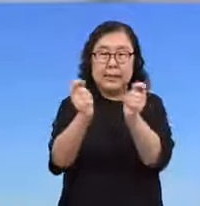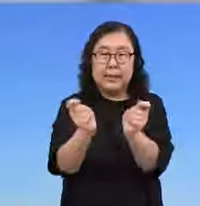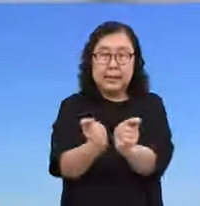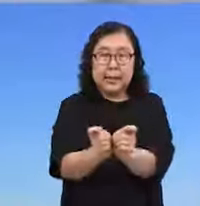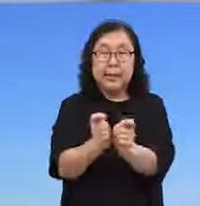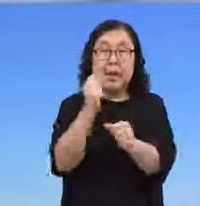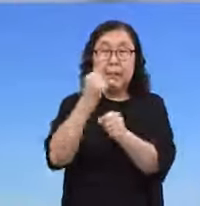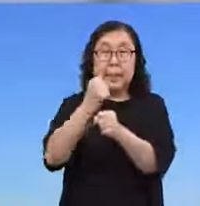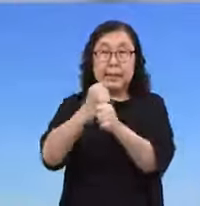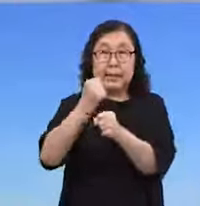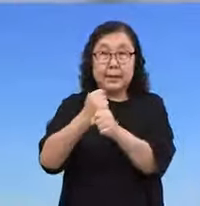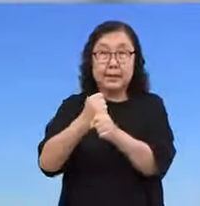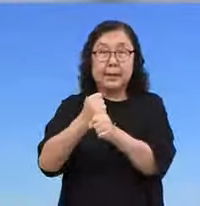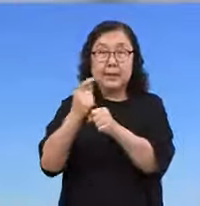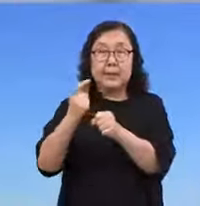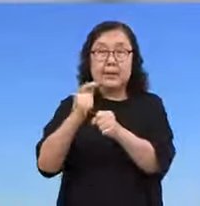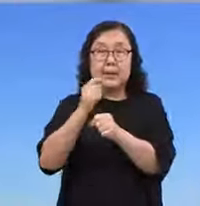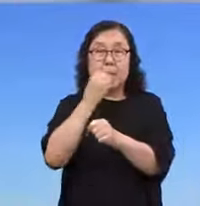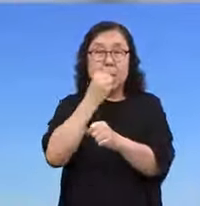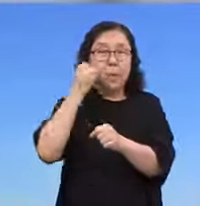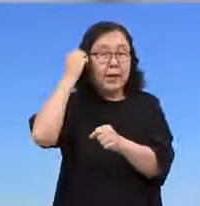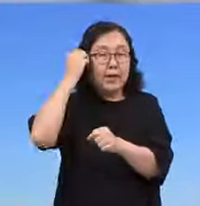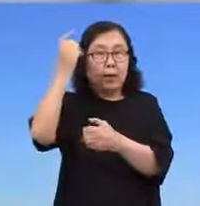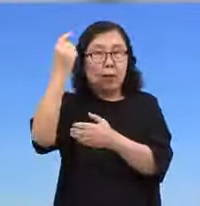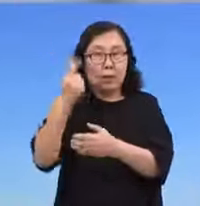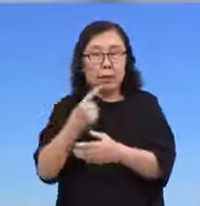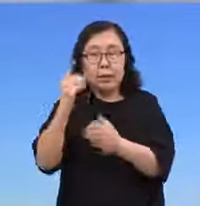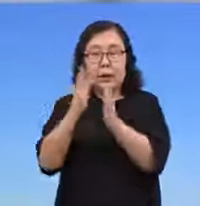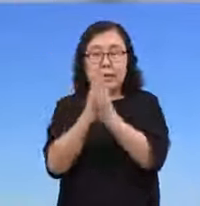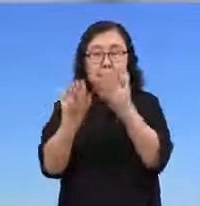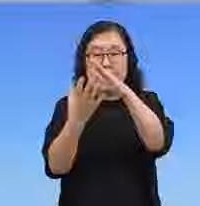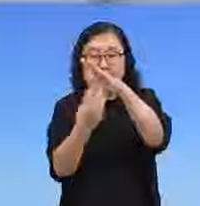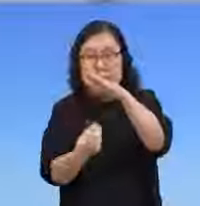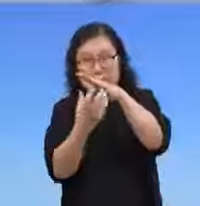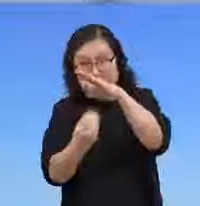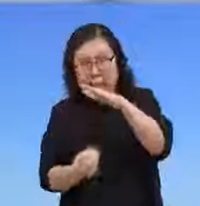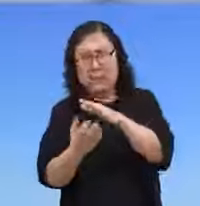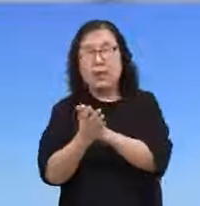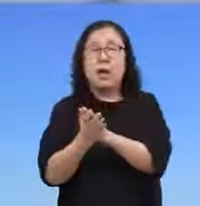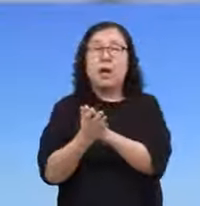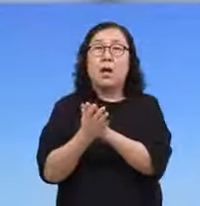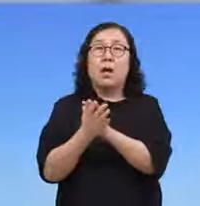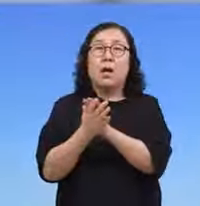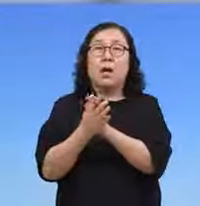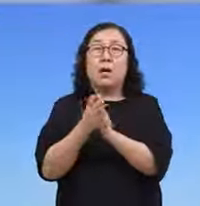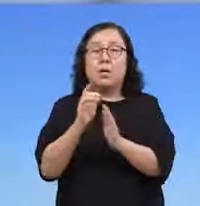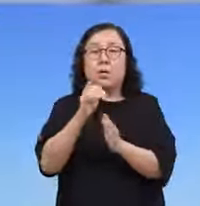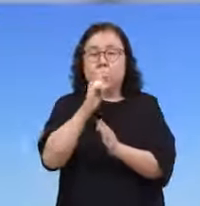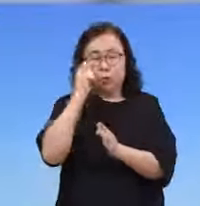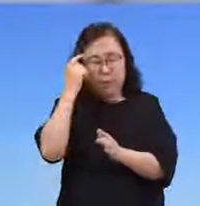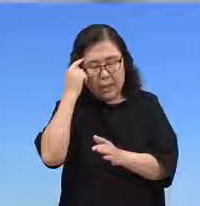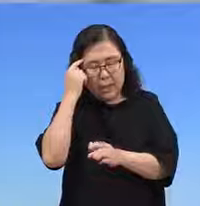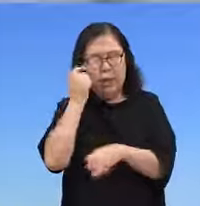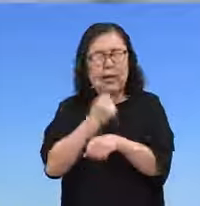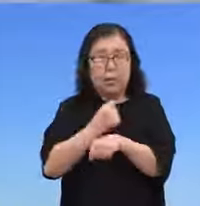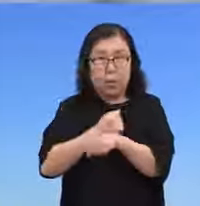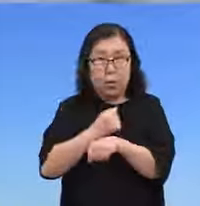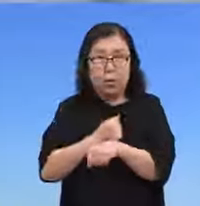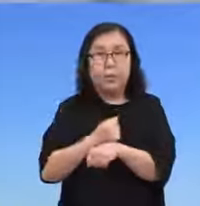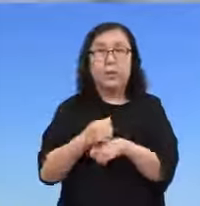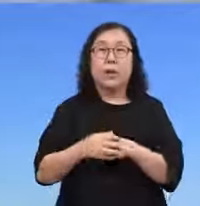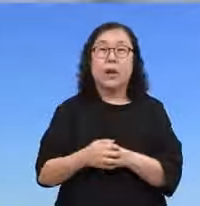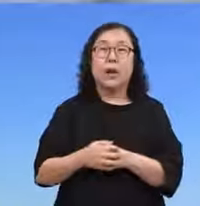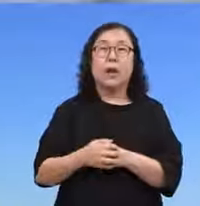팀에서 만든 하나님의 전신갑주를 입어라, 이 홈페이지 오셔가지고 이거 다운받으셔서 매일매일 묵상의 재료로